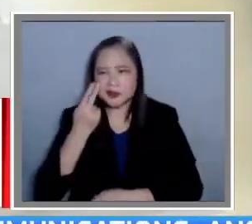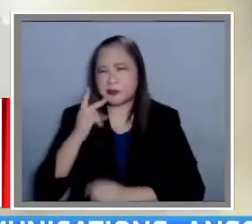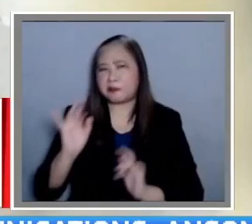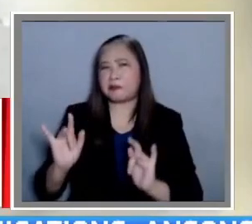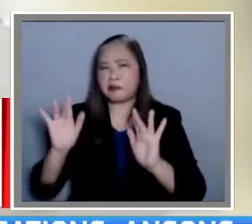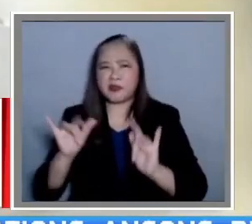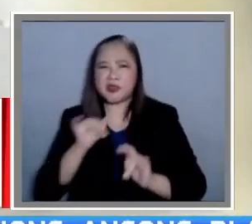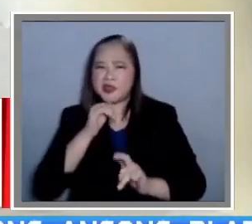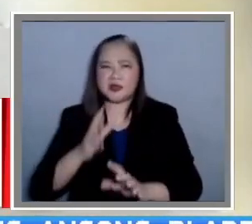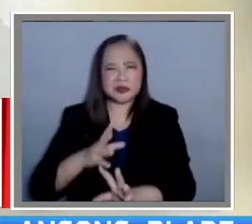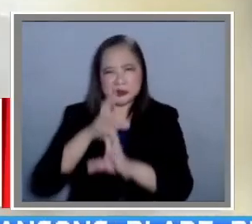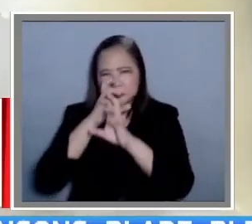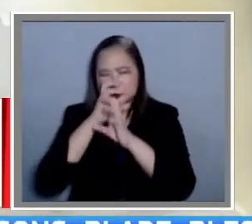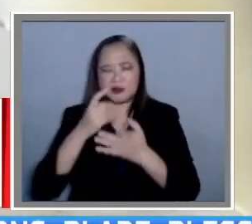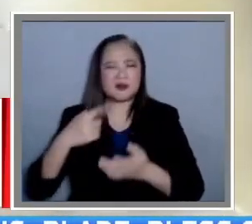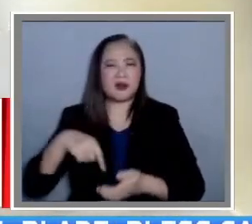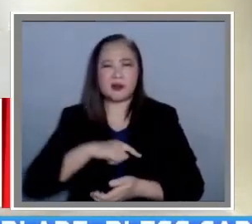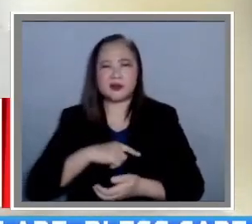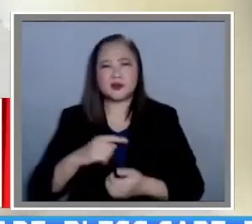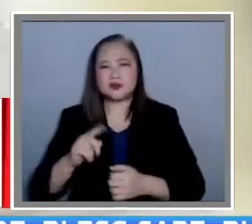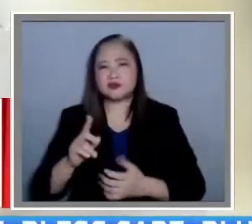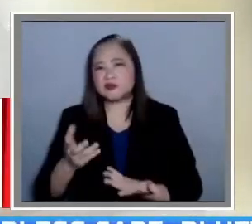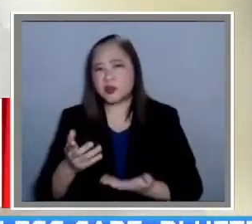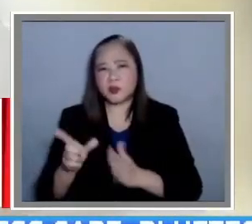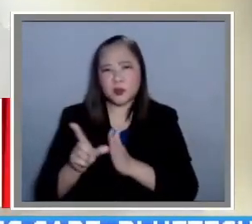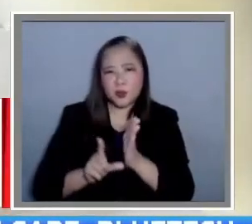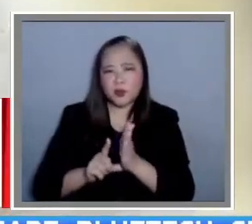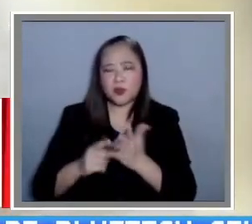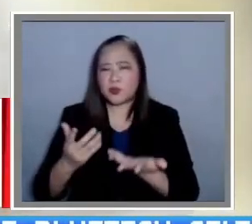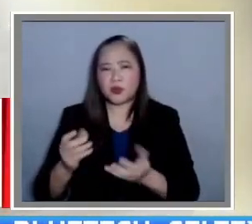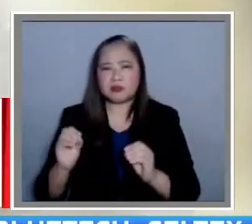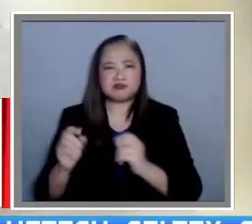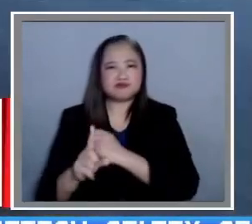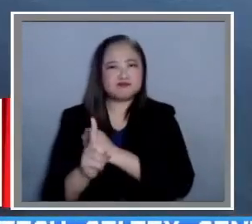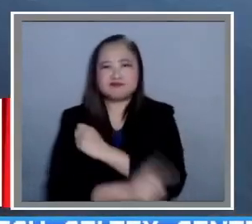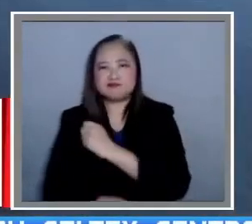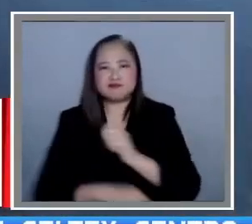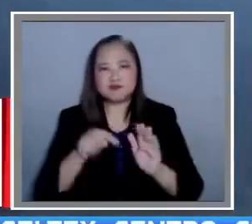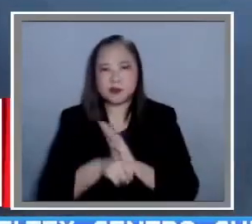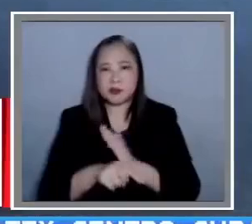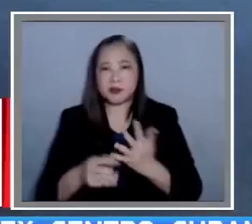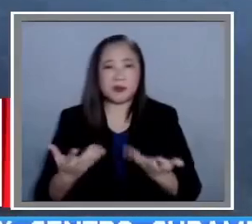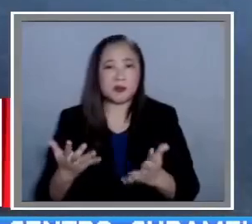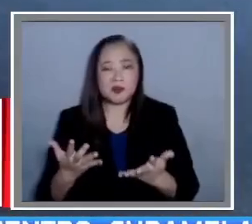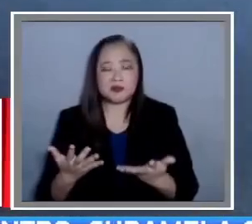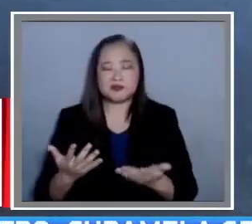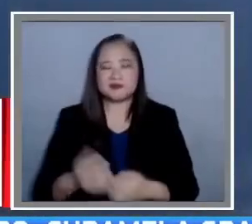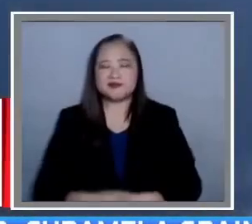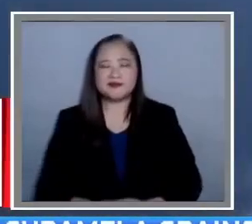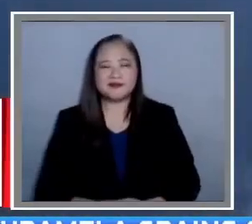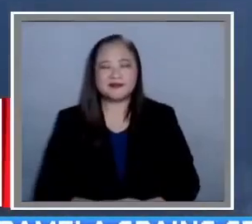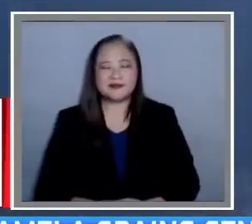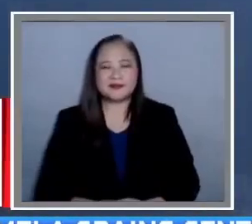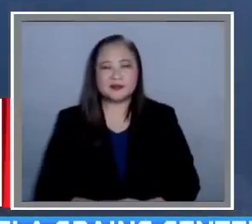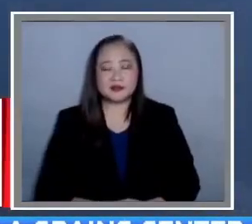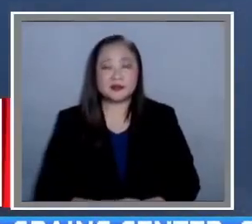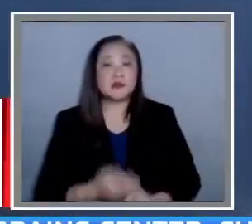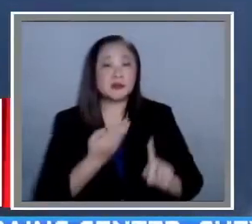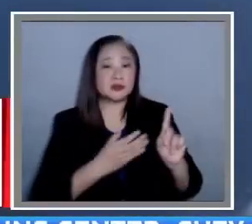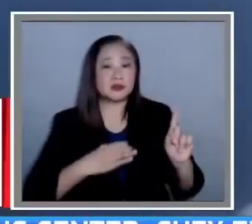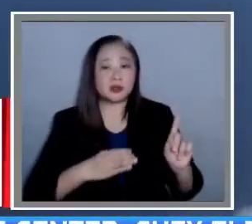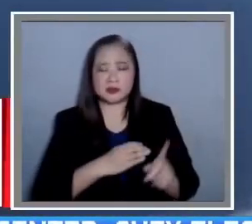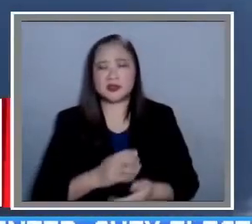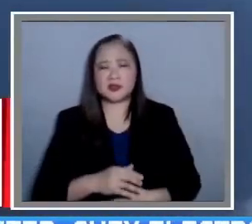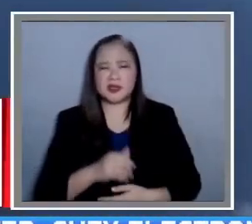maluwag ung ating Ah wala tayong yung death penalty at wala silang Takot Sa tingin ni barbers wala namang kinalaman sa girian ng